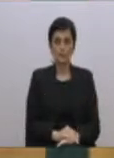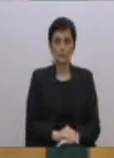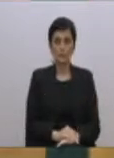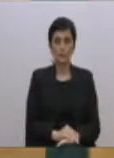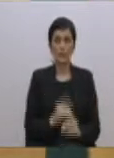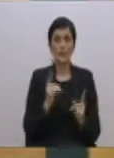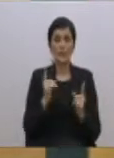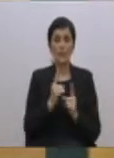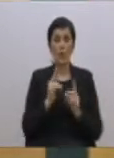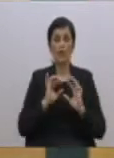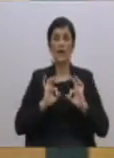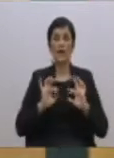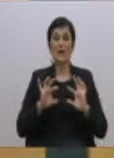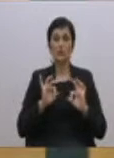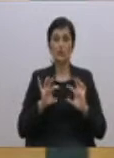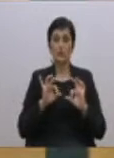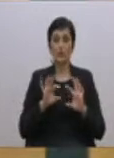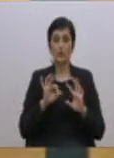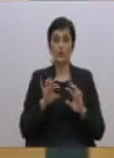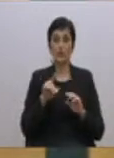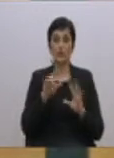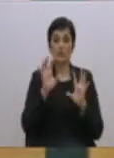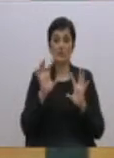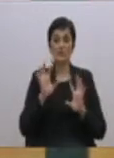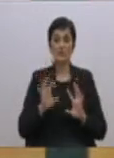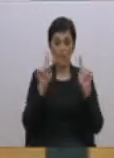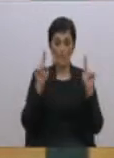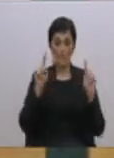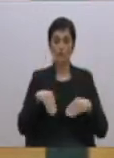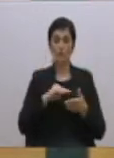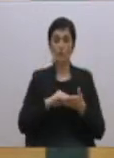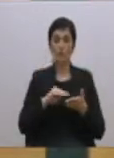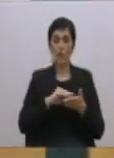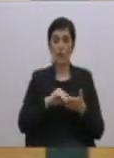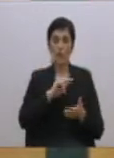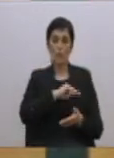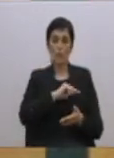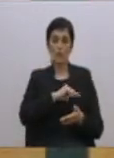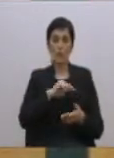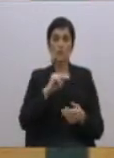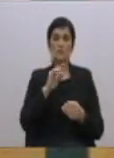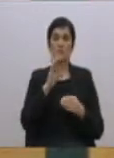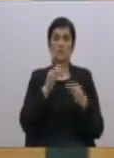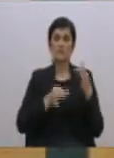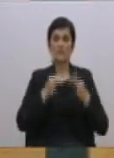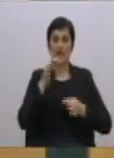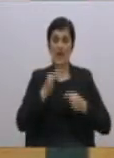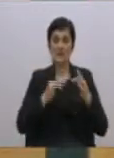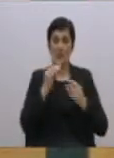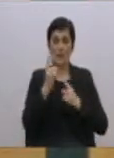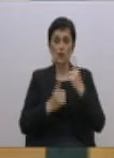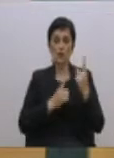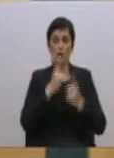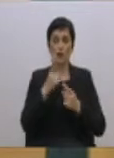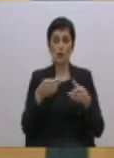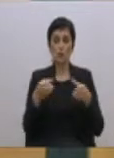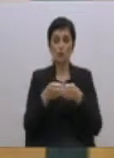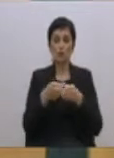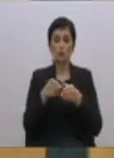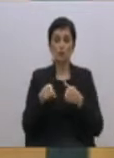მოკლედ გეტყვით იმას, რომ აღნიშნული საკანონმდებლო პაკეტი მარის შემუშავო ჯგუფში გაწეული საქმიანობის